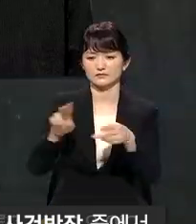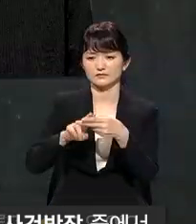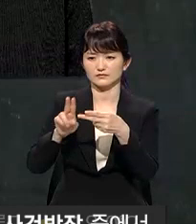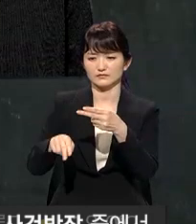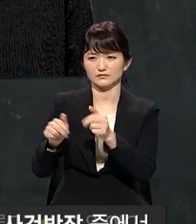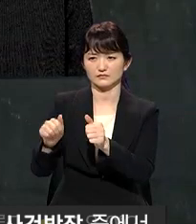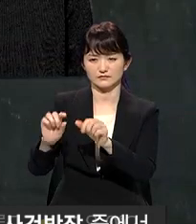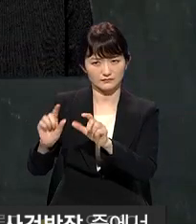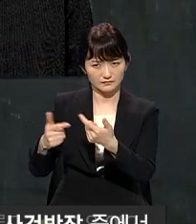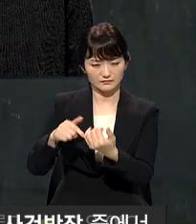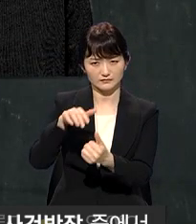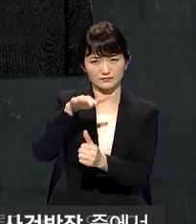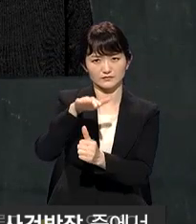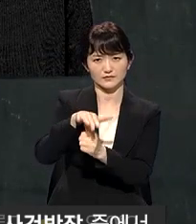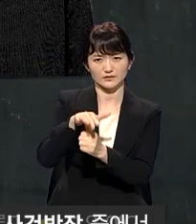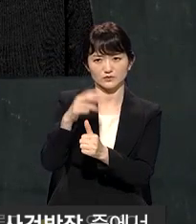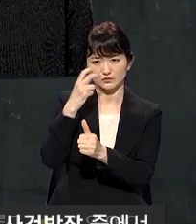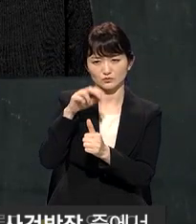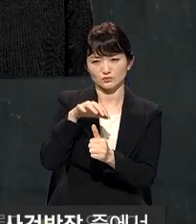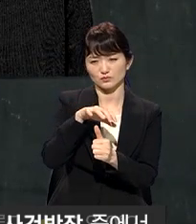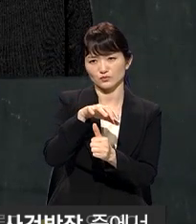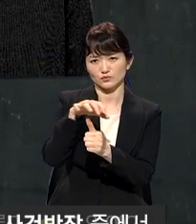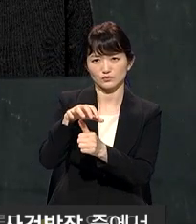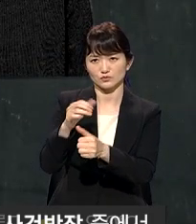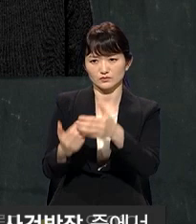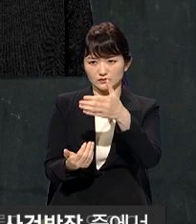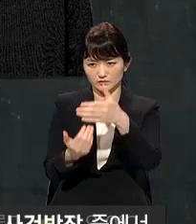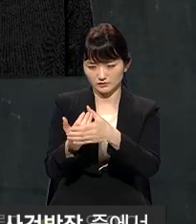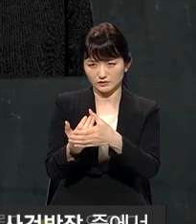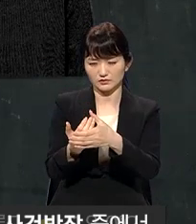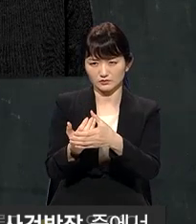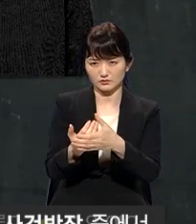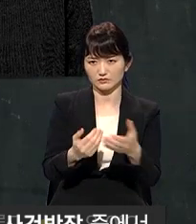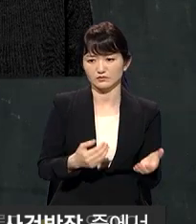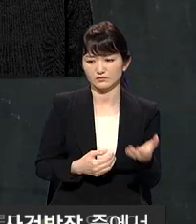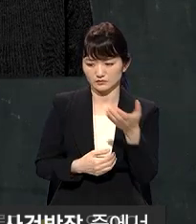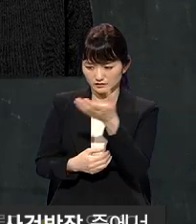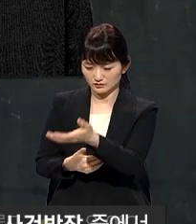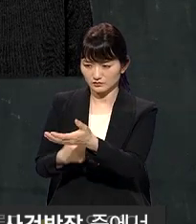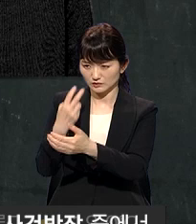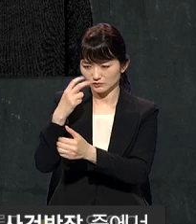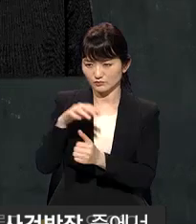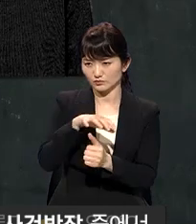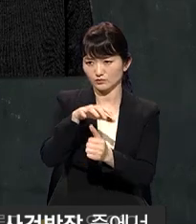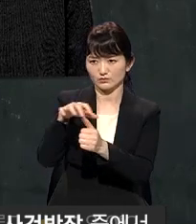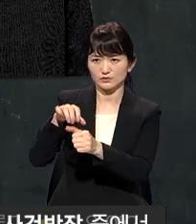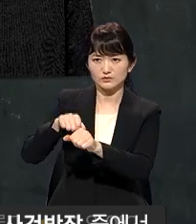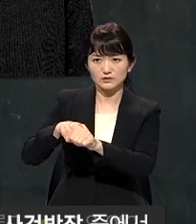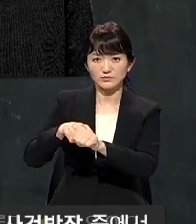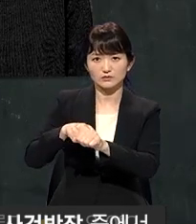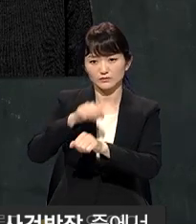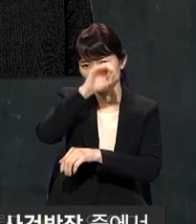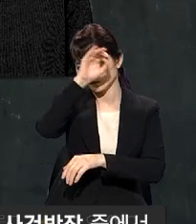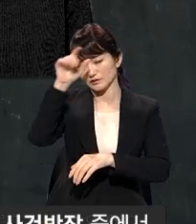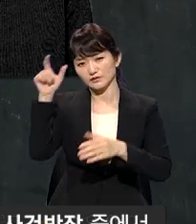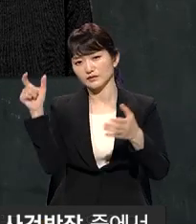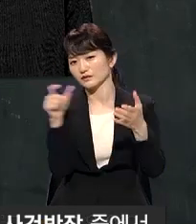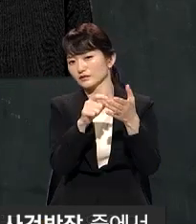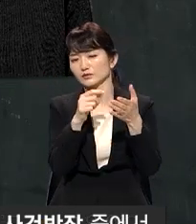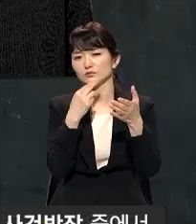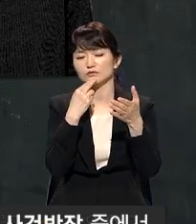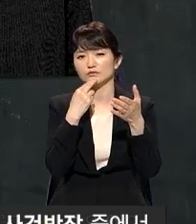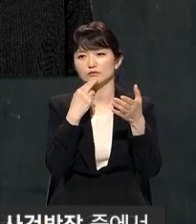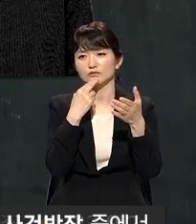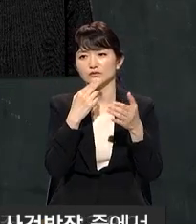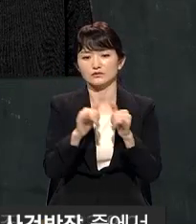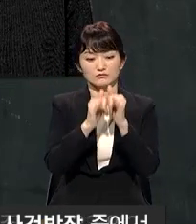아니라 소년보어 사건으로 넘겨서 보호처분을 내리면서 보호처분을 내리면 전과가 안 넘습니다 이제 전과가 안